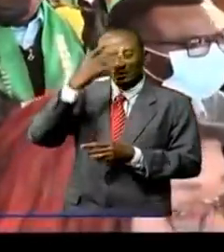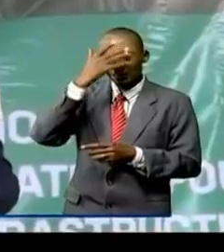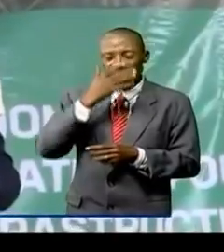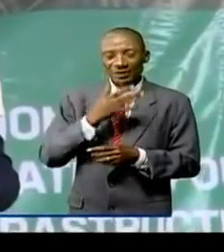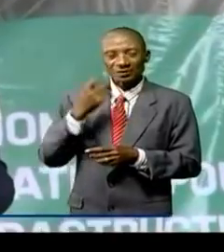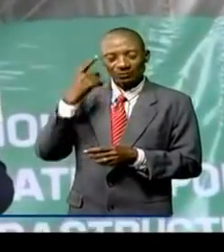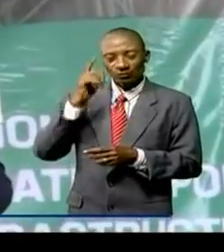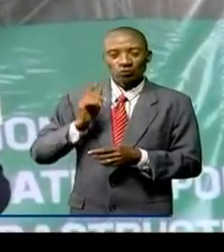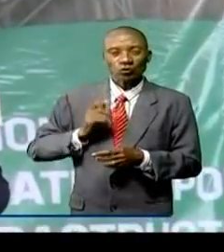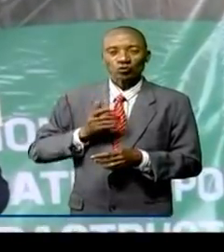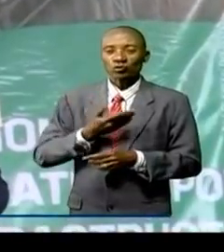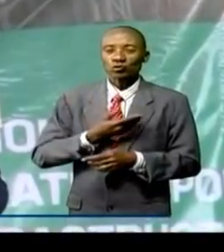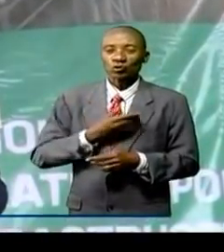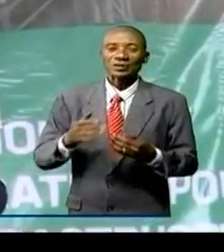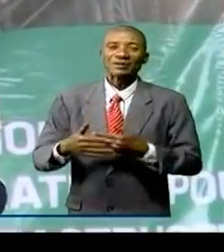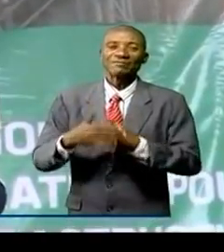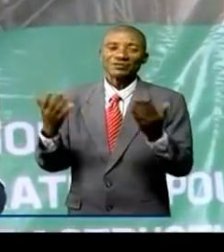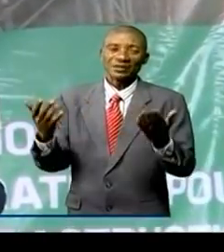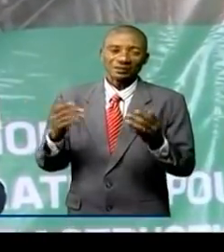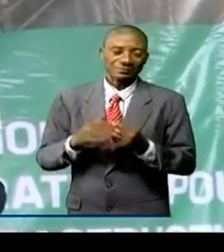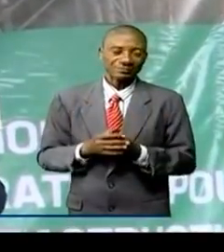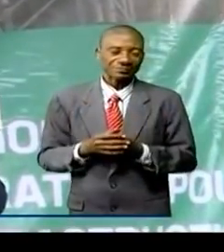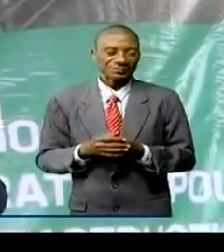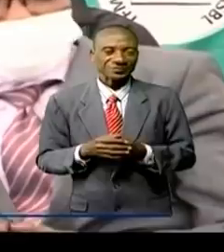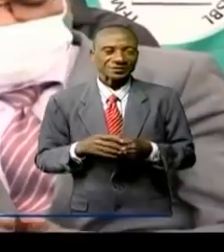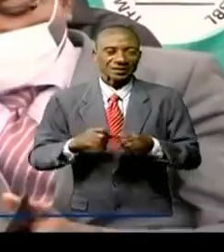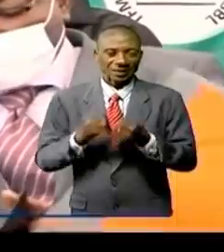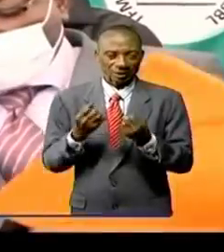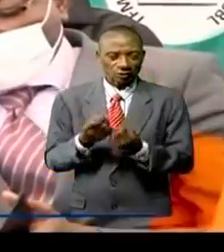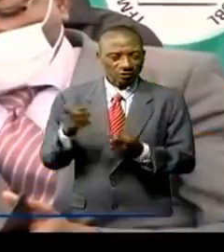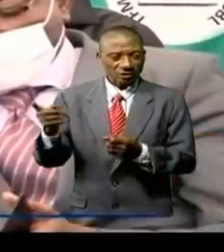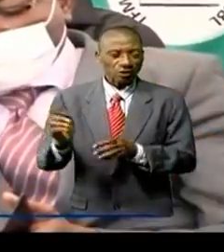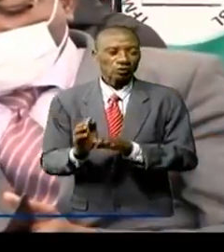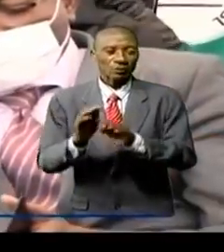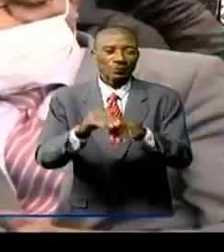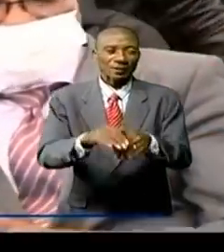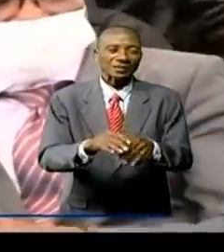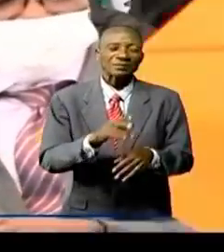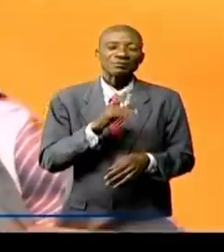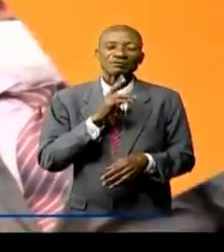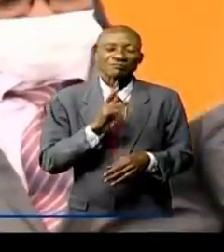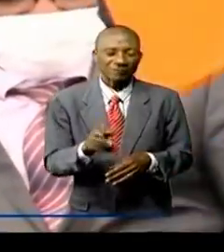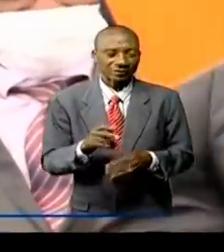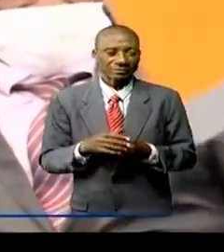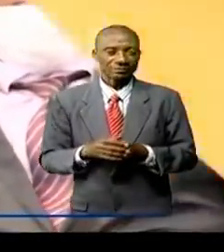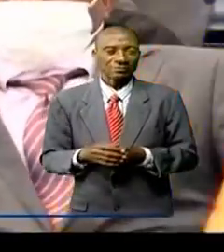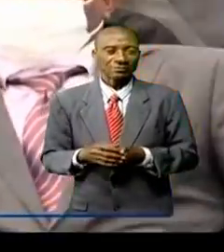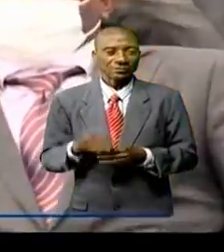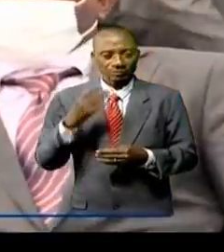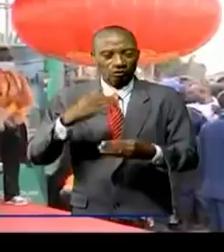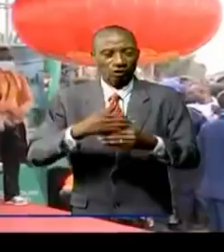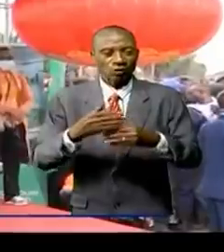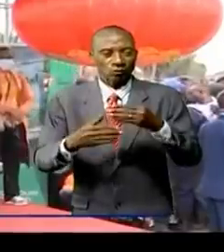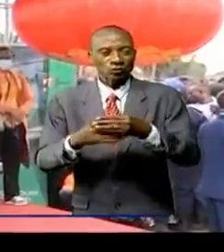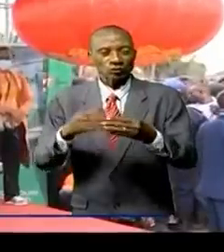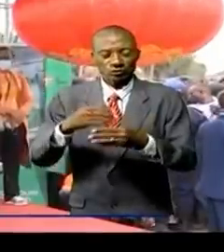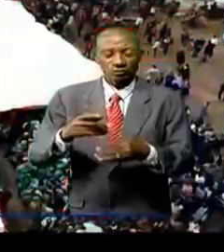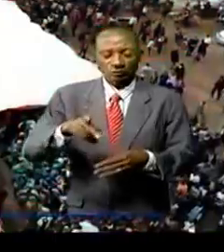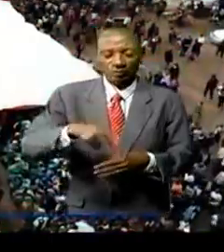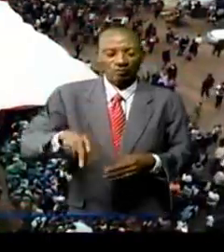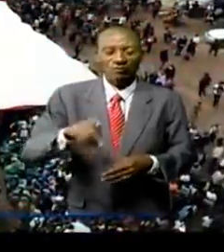province. La société TIFM contribue grandement par les taxes à la construction de la province du